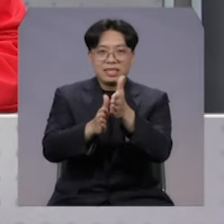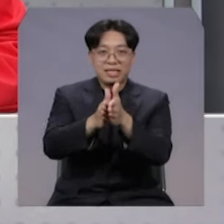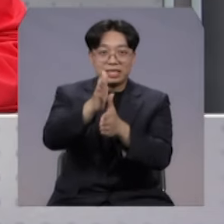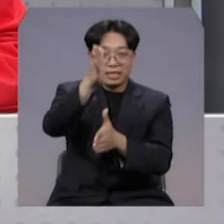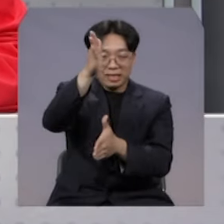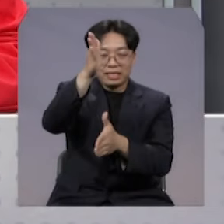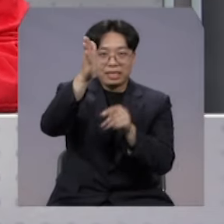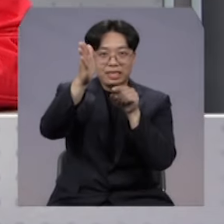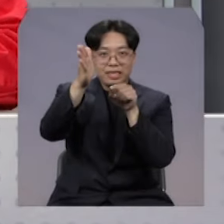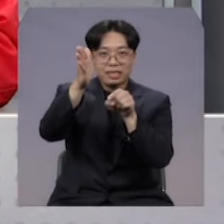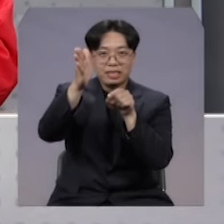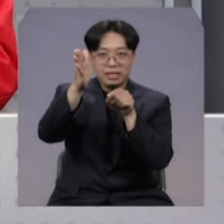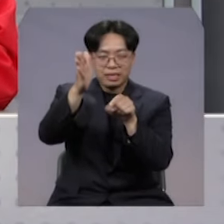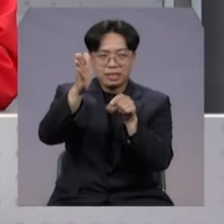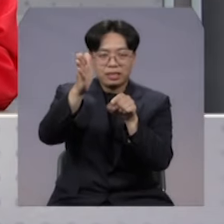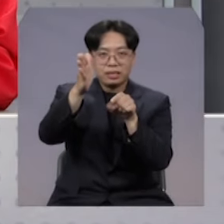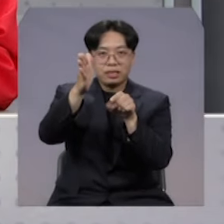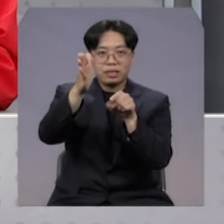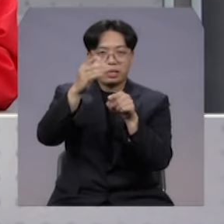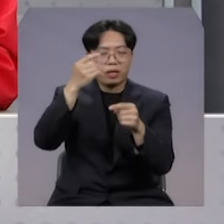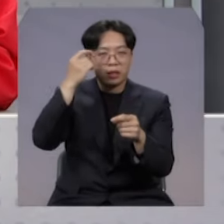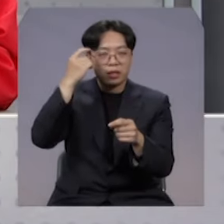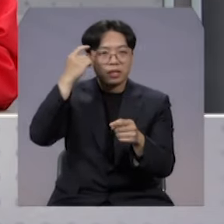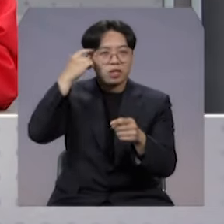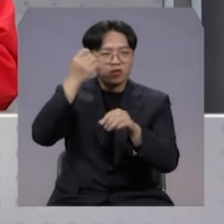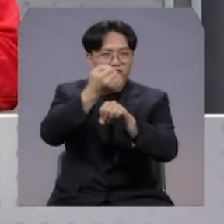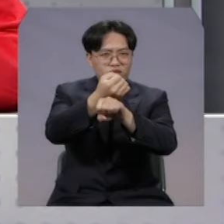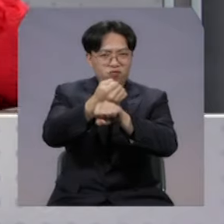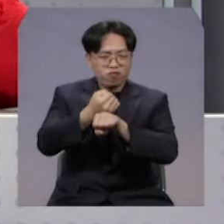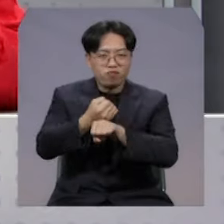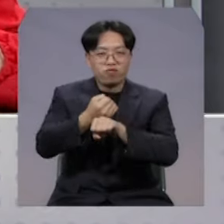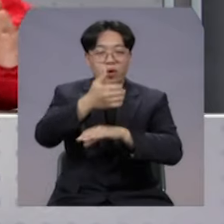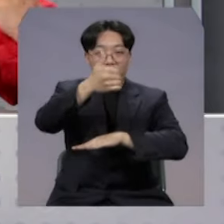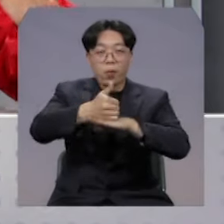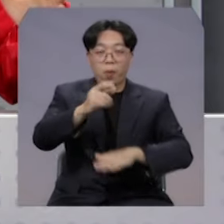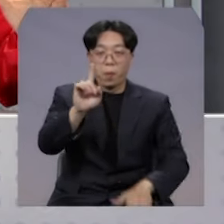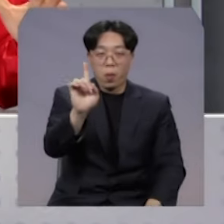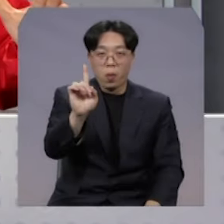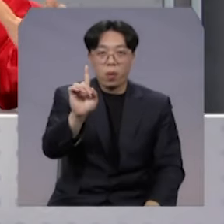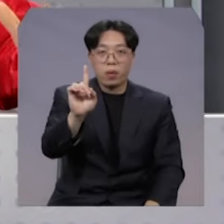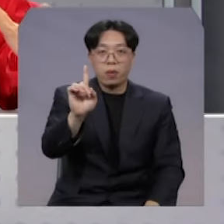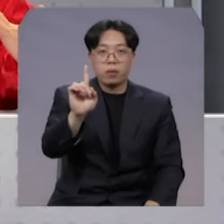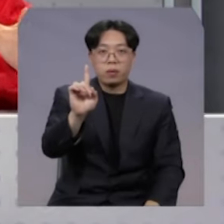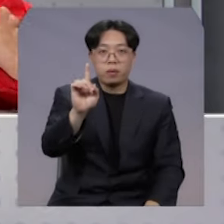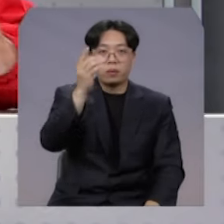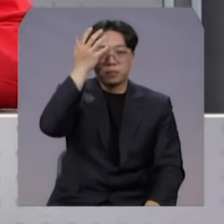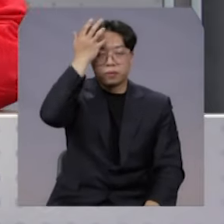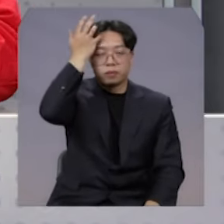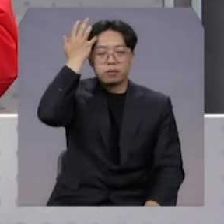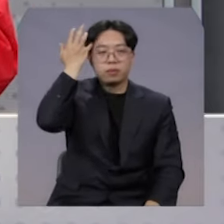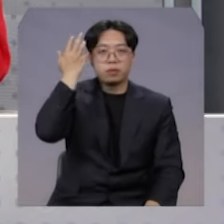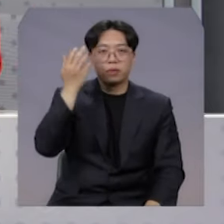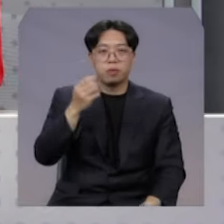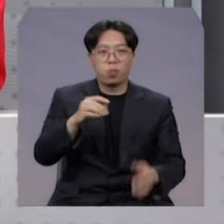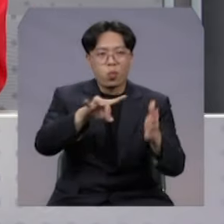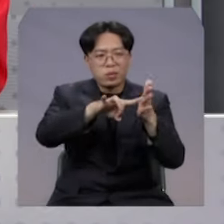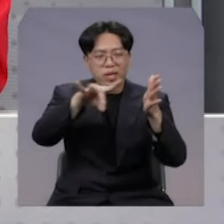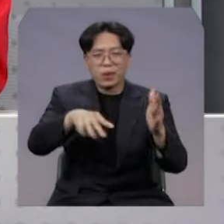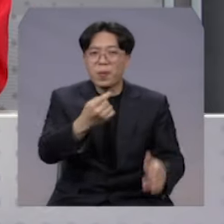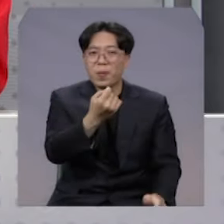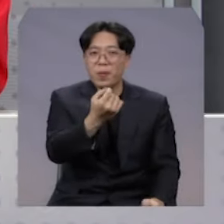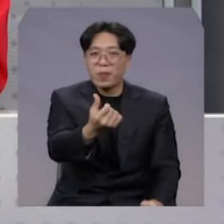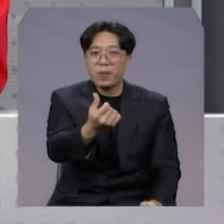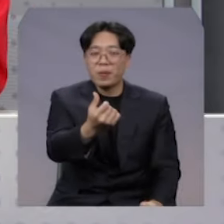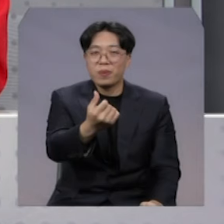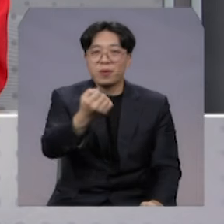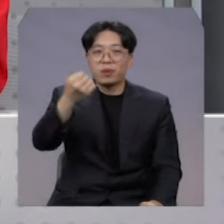지금 있고 그리고 연구를 해본 결과에 의하면 그렇게 세수가 뭐 작아진다든가 아니면 우리가 뭐